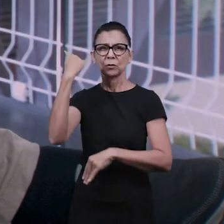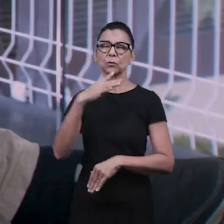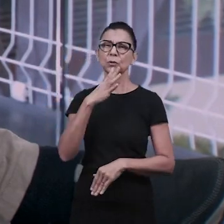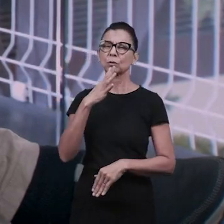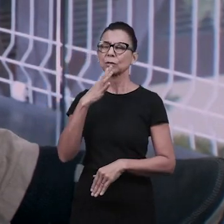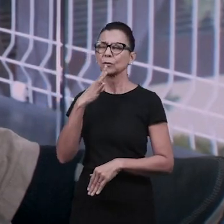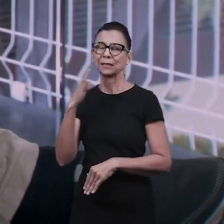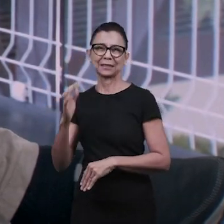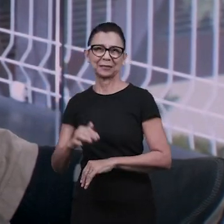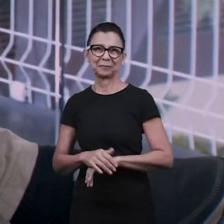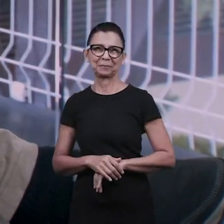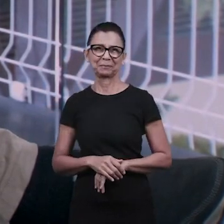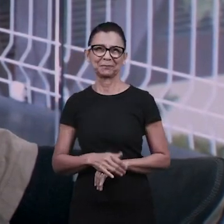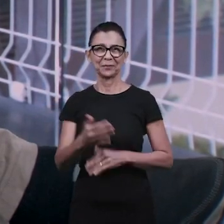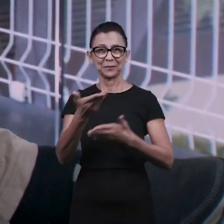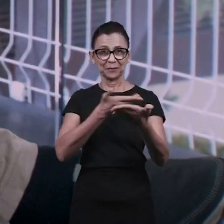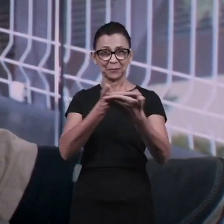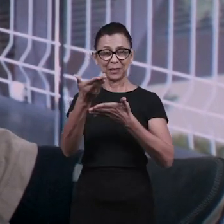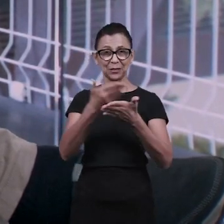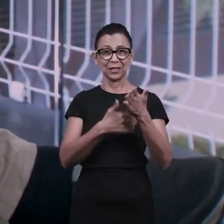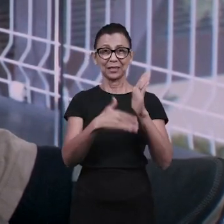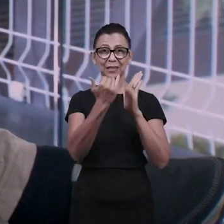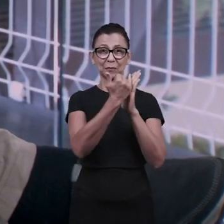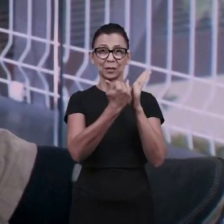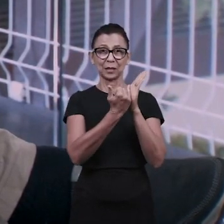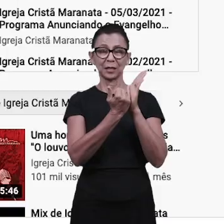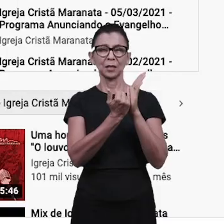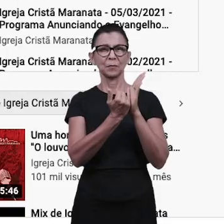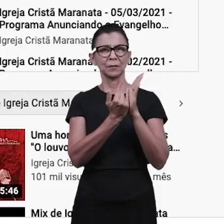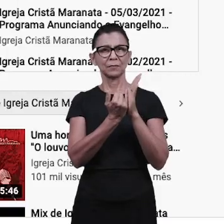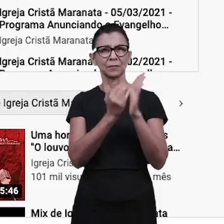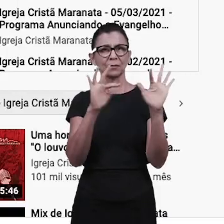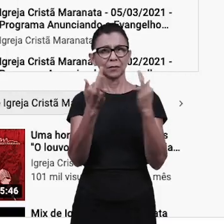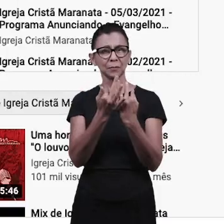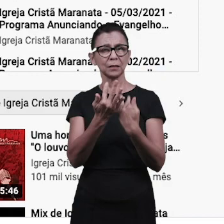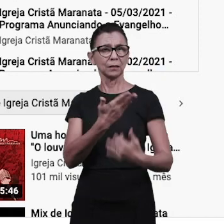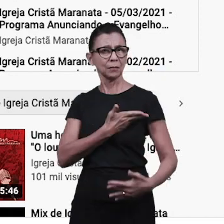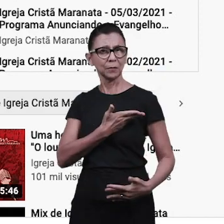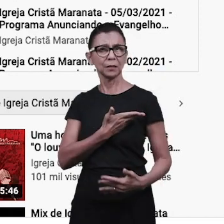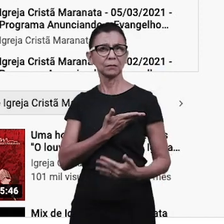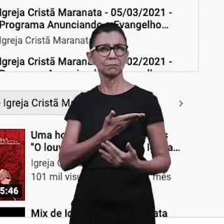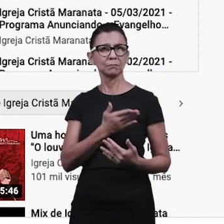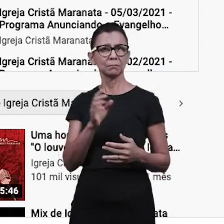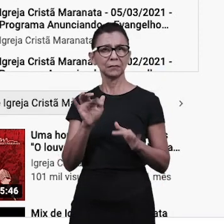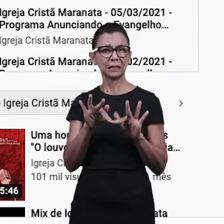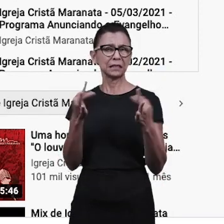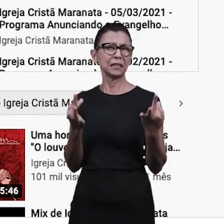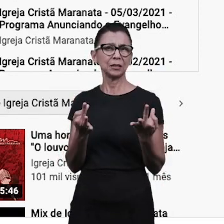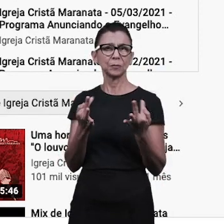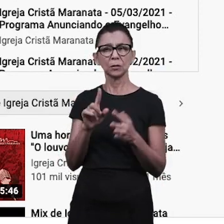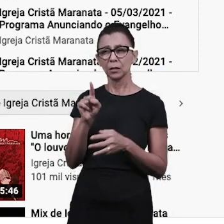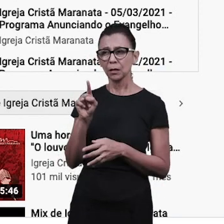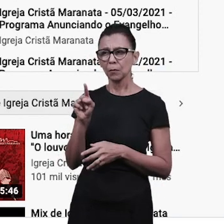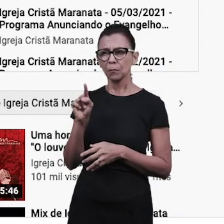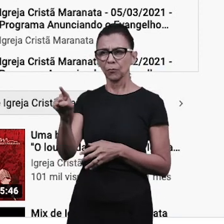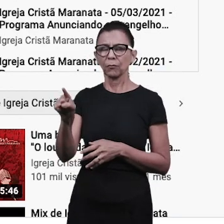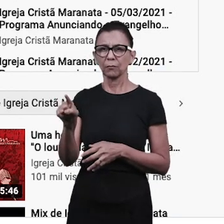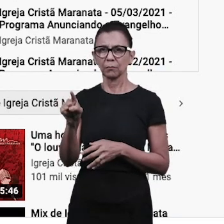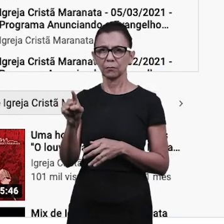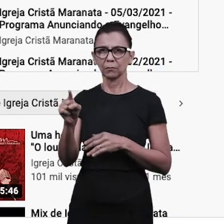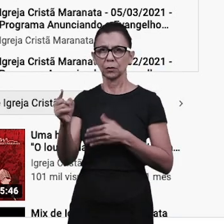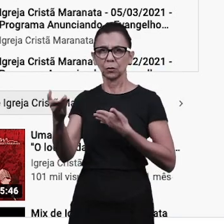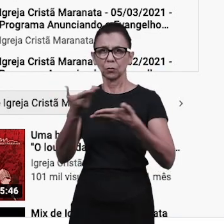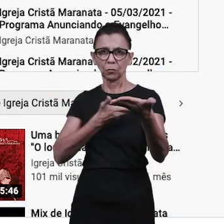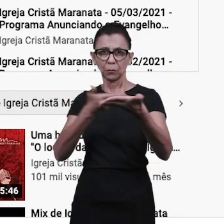des personnes puissent connaître notre canal. Partagez cette programmation avec les membres de la famille. Il suffit de cliquer sur le